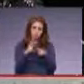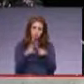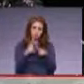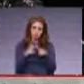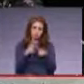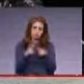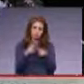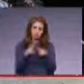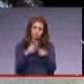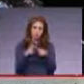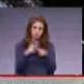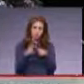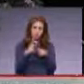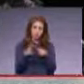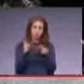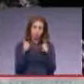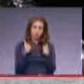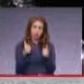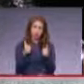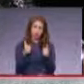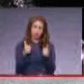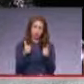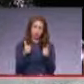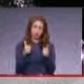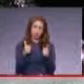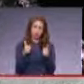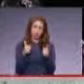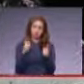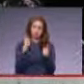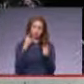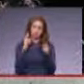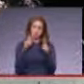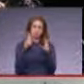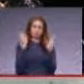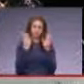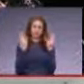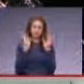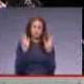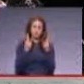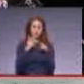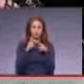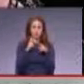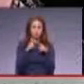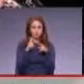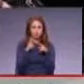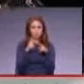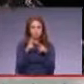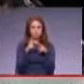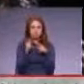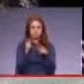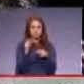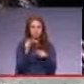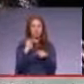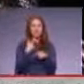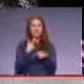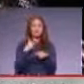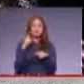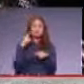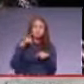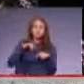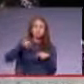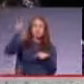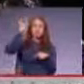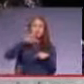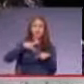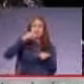عن بلدهم من خلال الدراما اللي بيقدموها. يعني الدراما اللي بيقدموها انت تبقى عايز تروح تشوف البلد